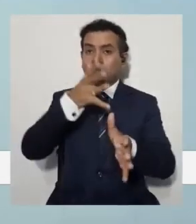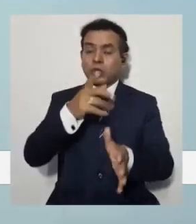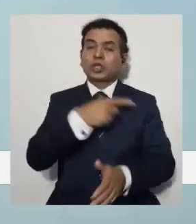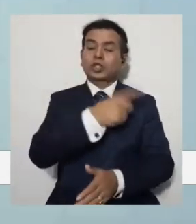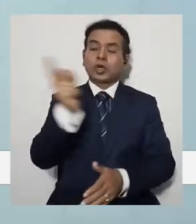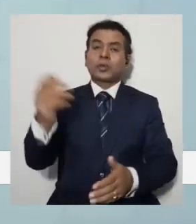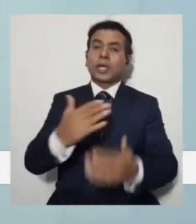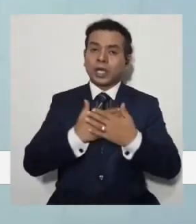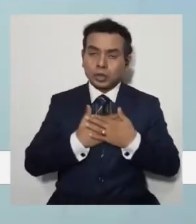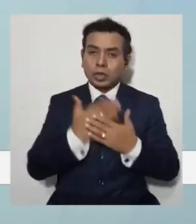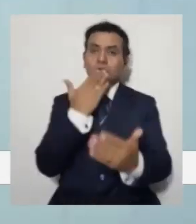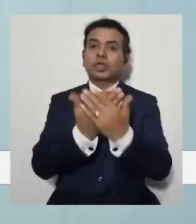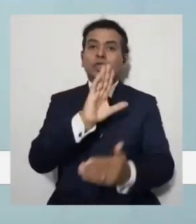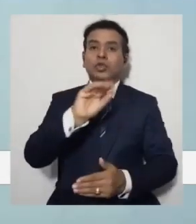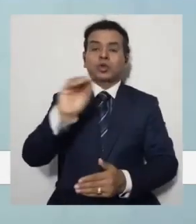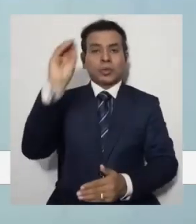আরেকটি তথ্য আপনাদেরকে জানাতে চাই,